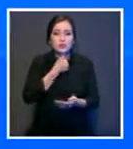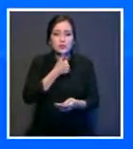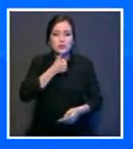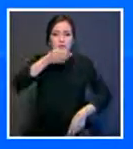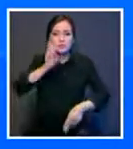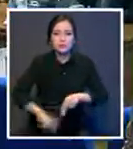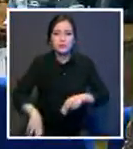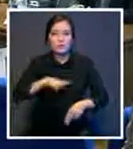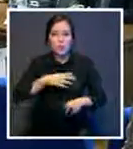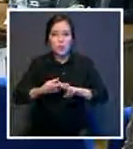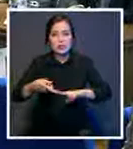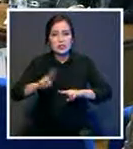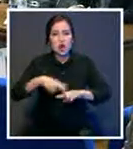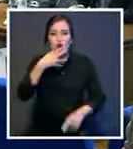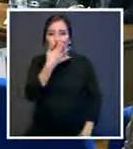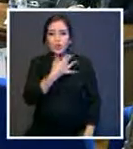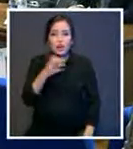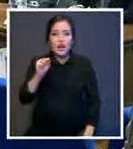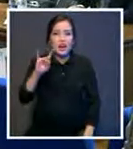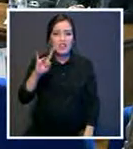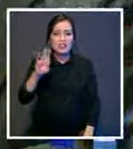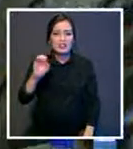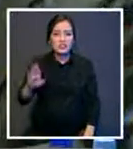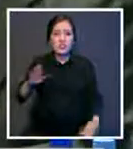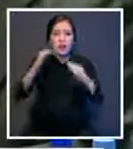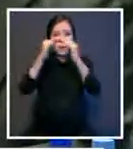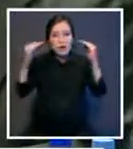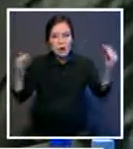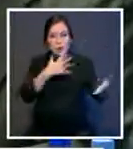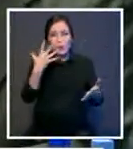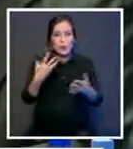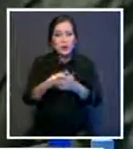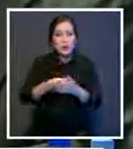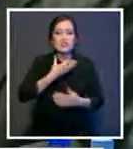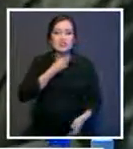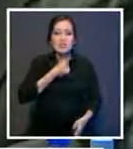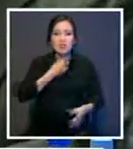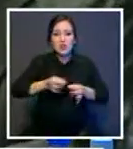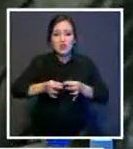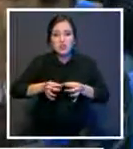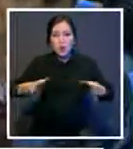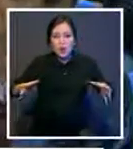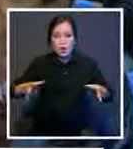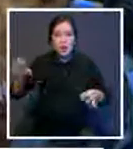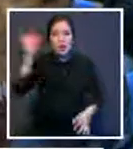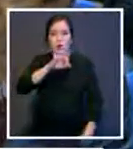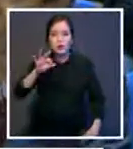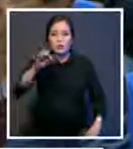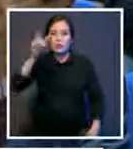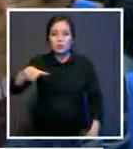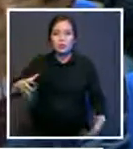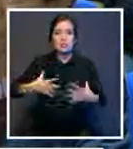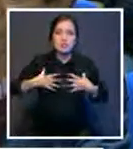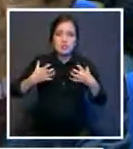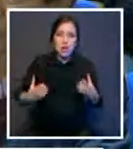болатын. Осыған орай ұлттық архив ғимаратында Семей ядролық полигонының табиғатқа, адам өмірі мен денсаулығына әсері тақырыбында жиын